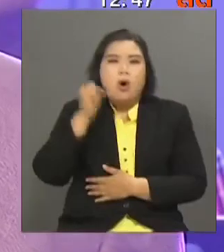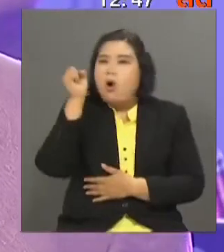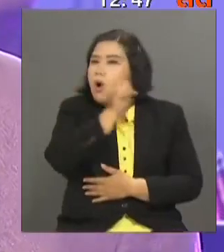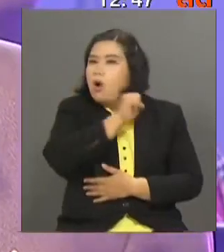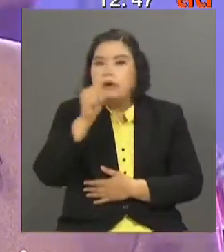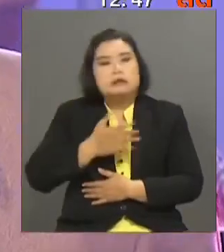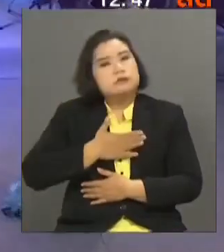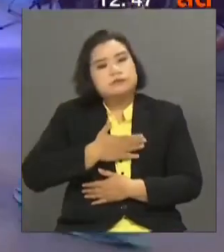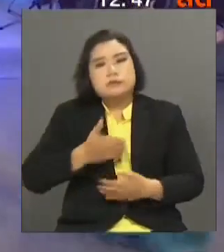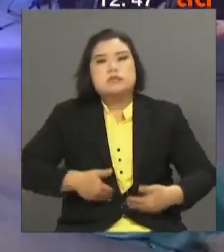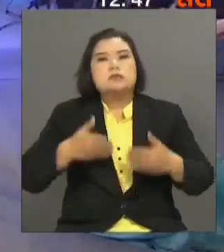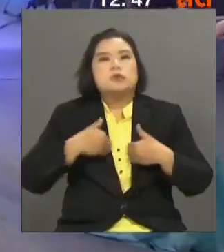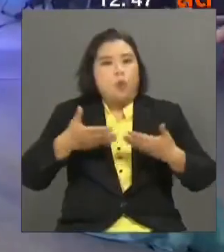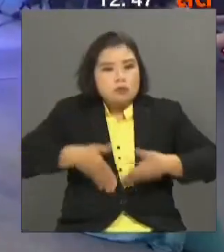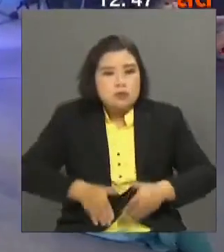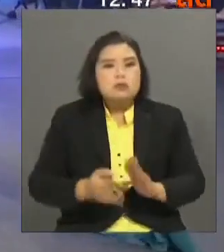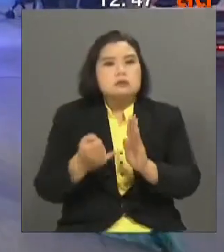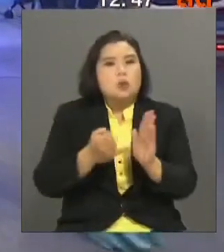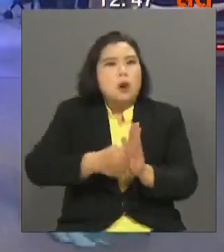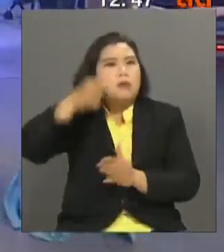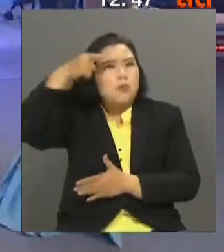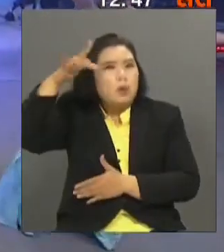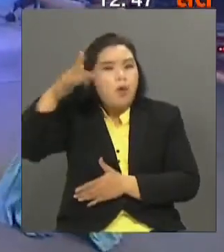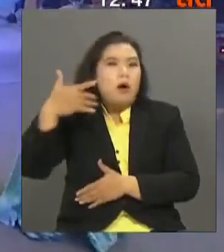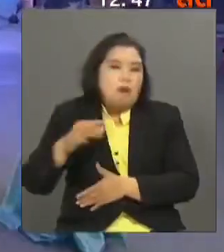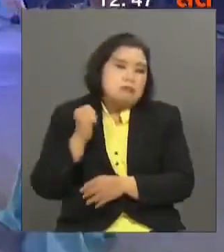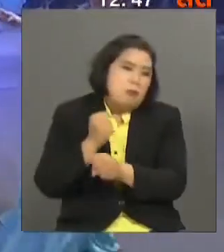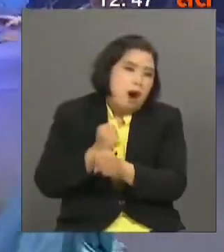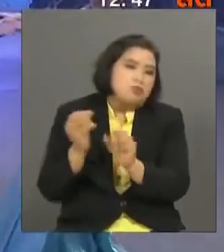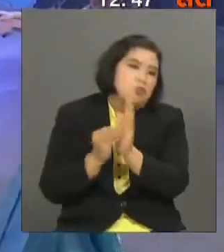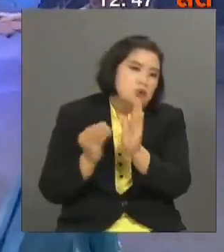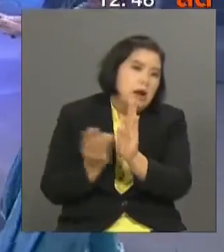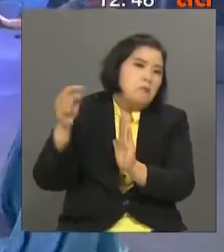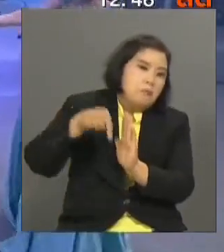าพชีวิตคนย้ายถิ่นที่ทุกข์หยาดเหงื่อเพื่อความอยู่รอดใน